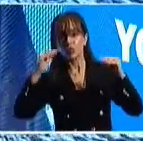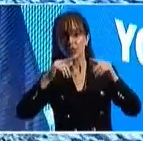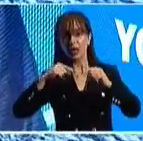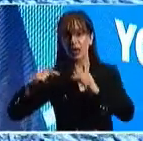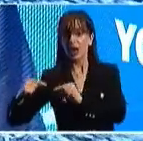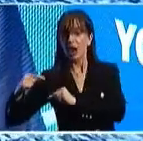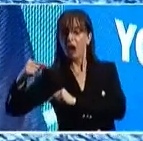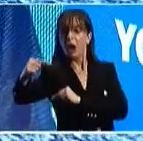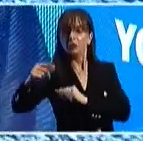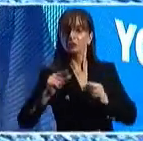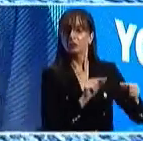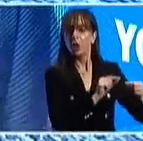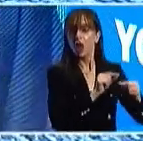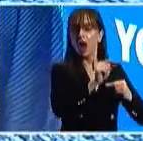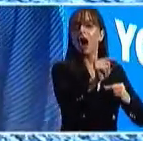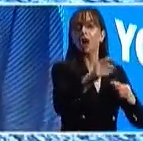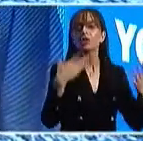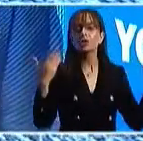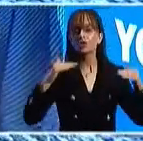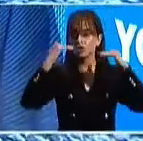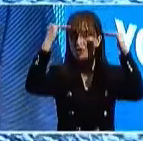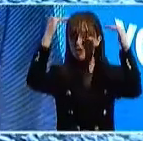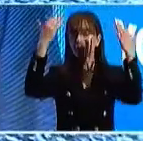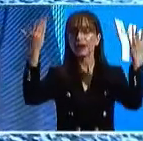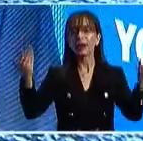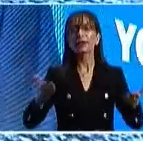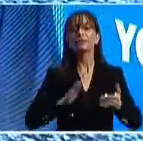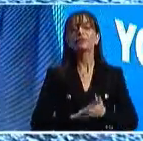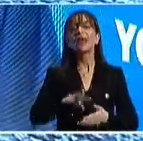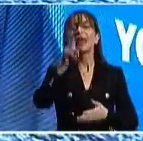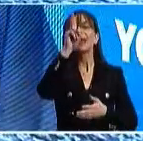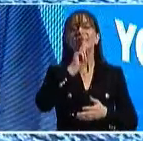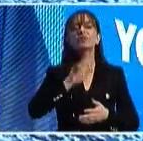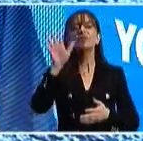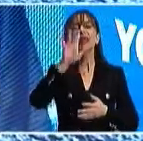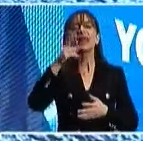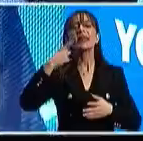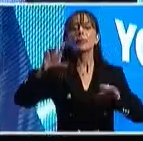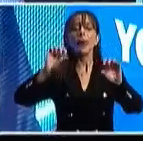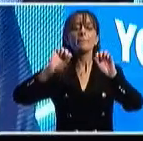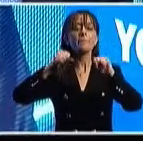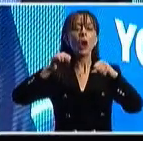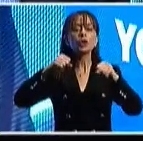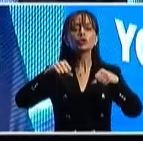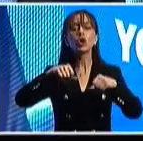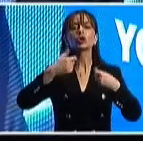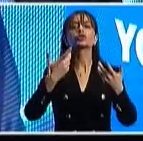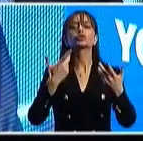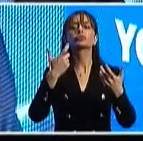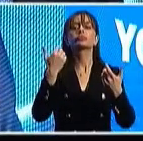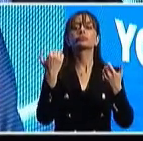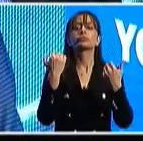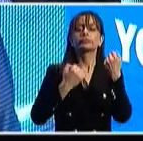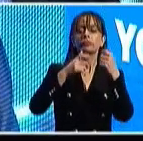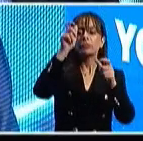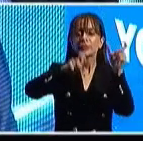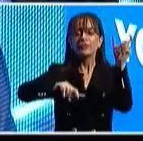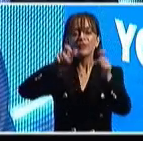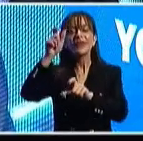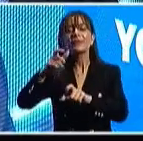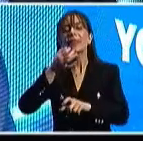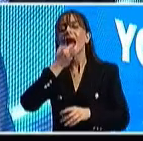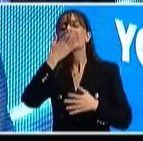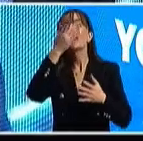Buradan İstanbul'daki yine 250 bin moto kuryesi emekçimize de müjdem var